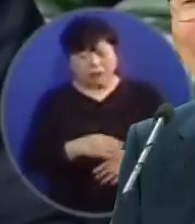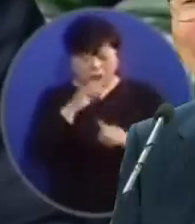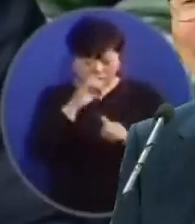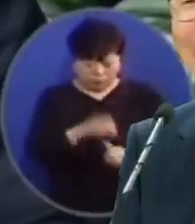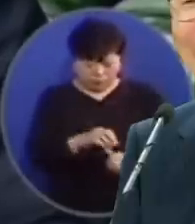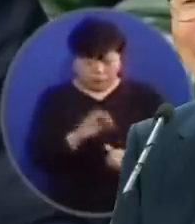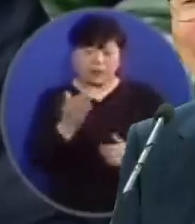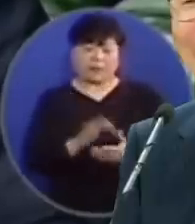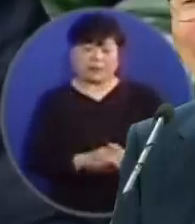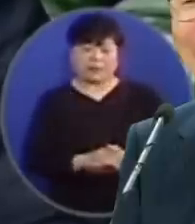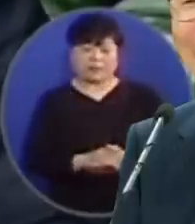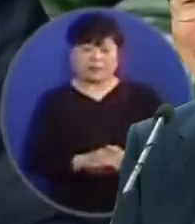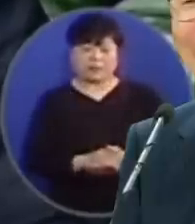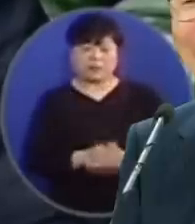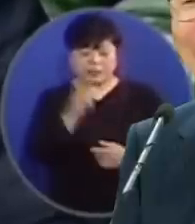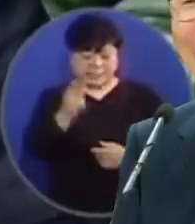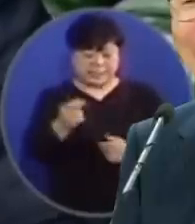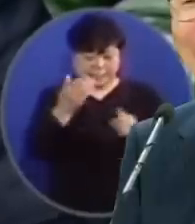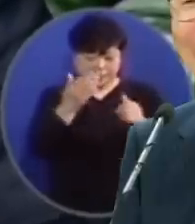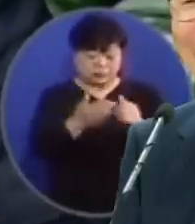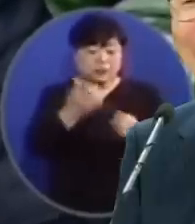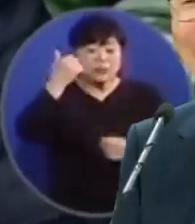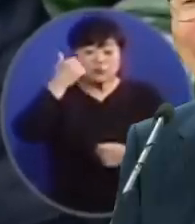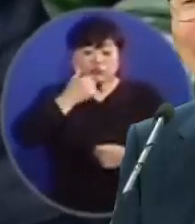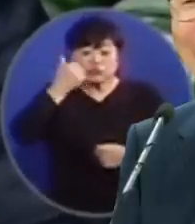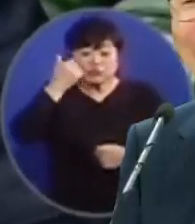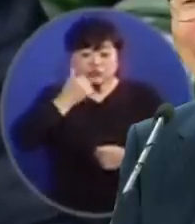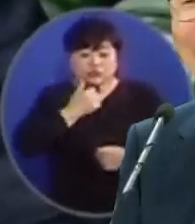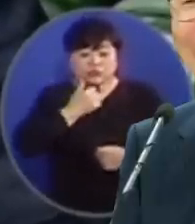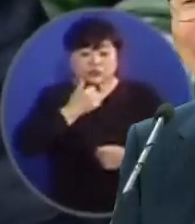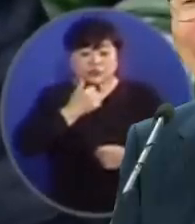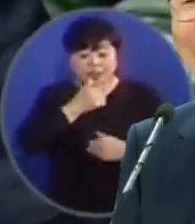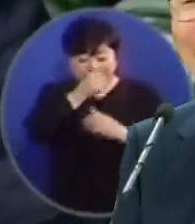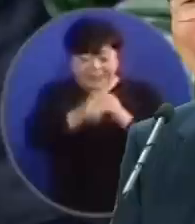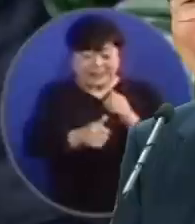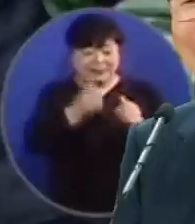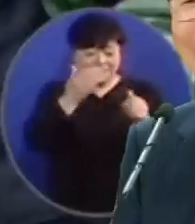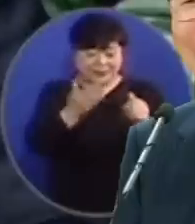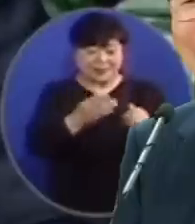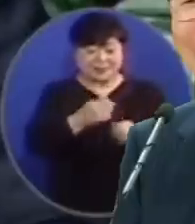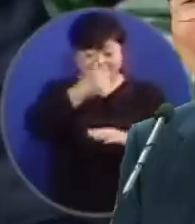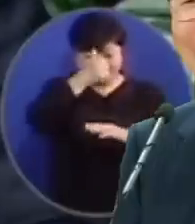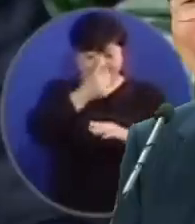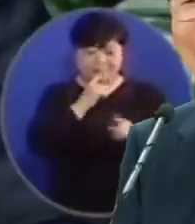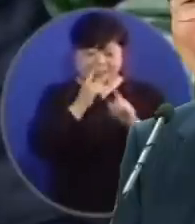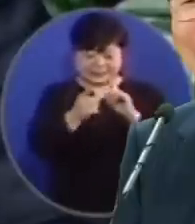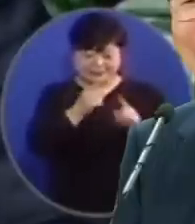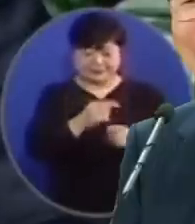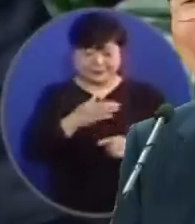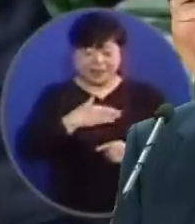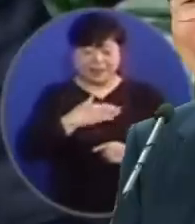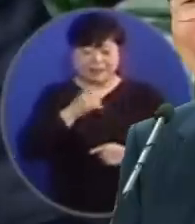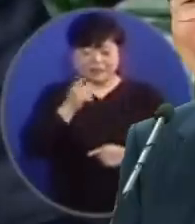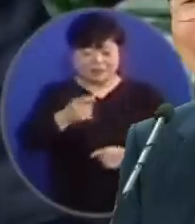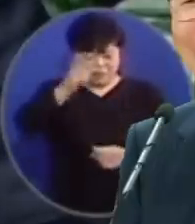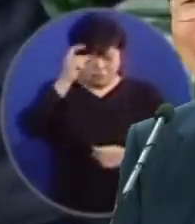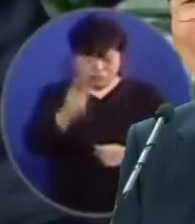것입니다. 우리를 강하게 해줬자 누굽니까? 하나님께서 말씀하기를 내가 너를